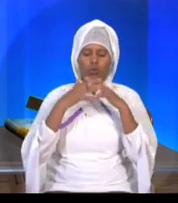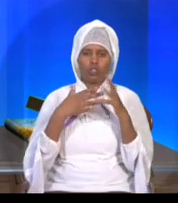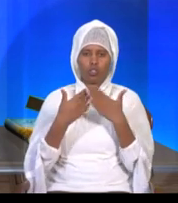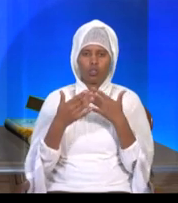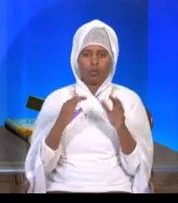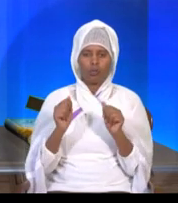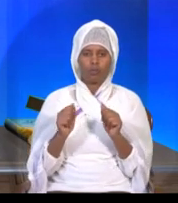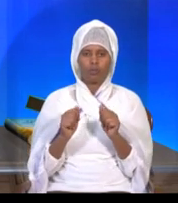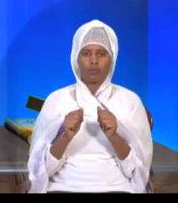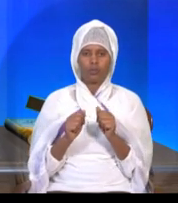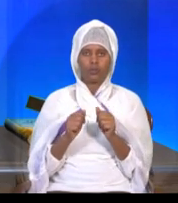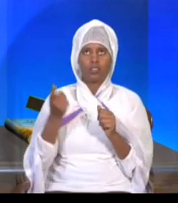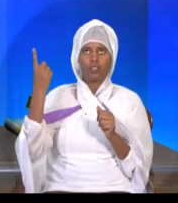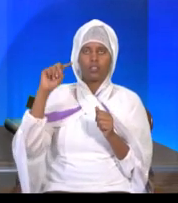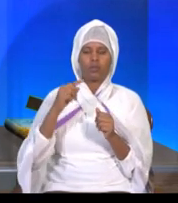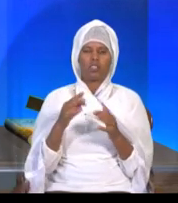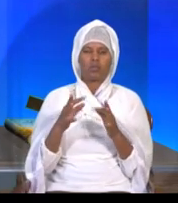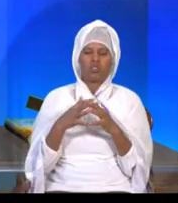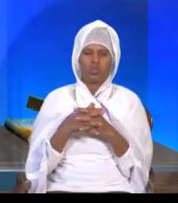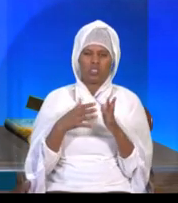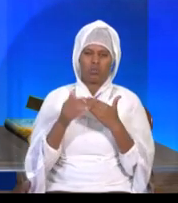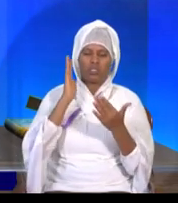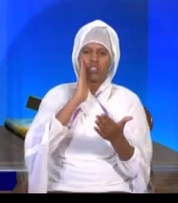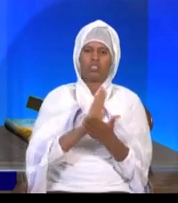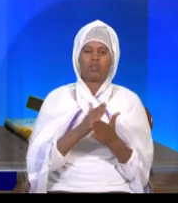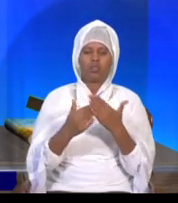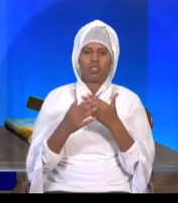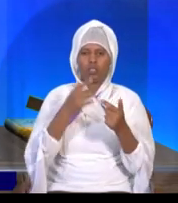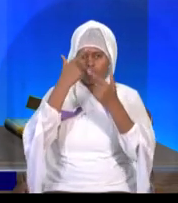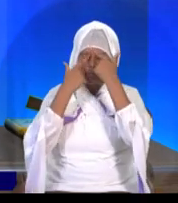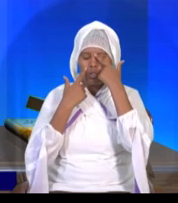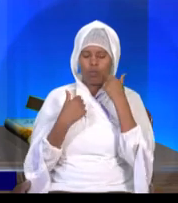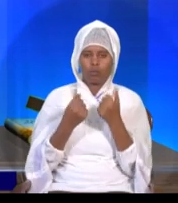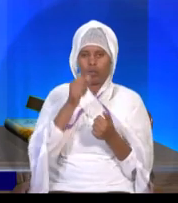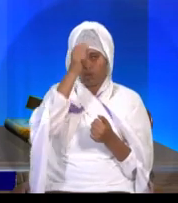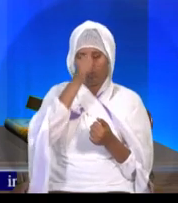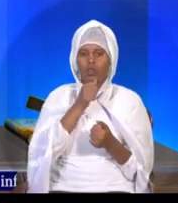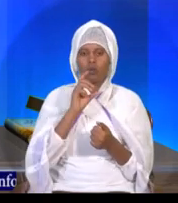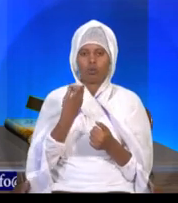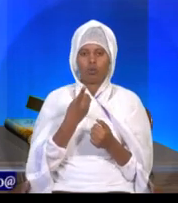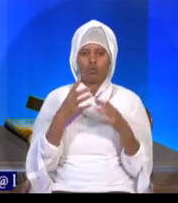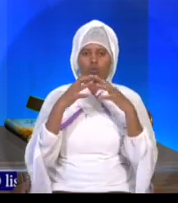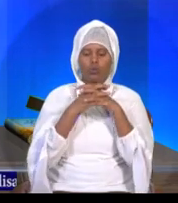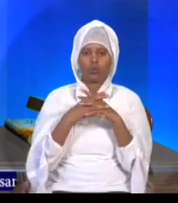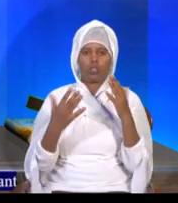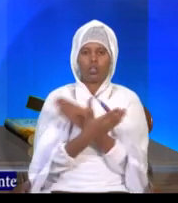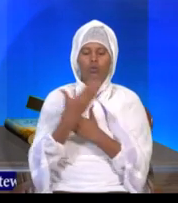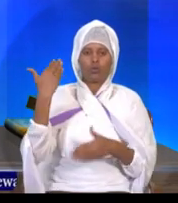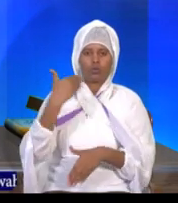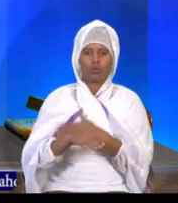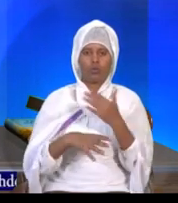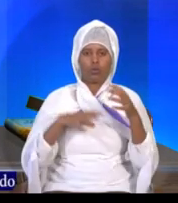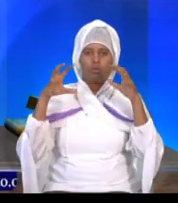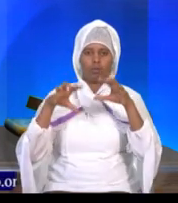ገይሮም ረኽሳነ ከመይ ገይረ ክፅሊ እግዚኣብሄር ከመይ ደስንካ ክፅውዑ ይቕረበለለይ እናበሉ ነብዑ ሞ እግዚኣብሄር ኣምና ፀሎቶም